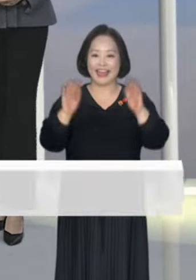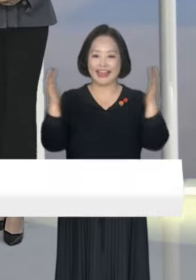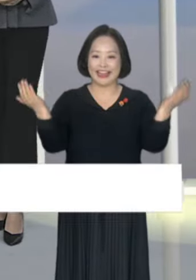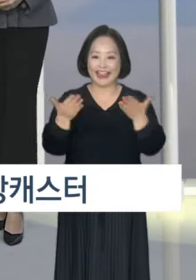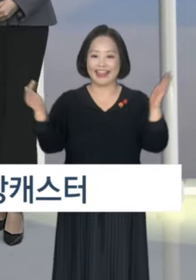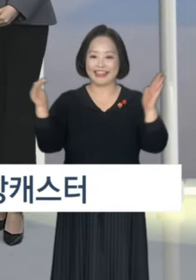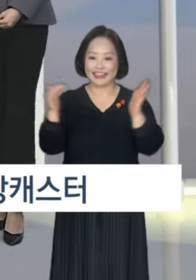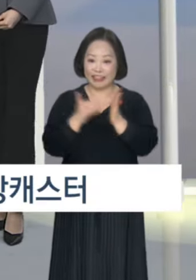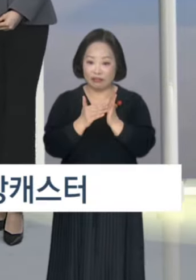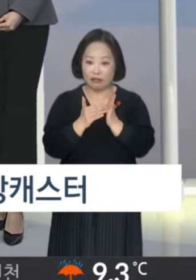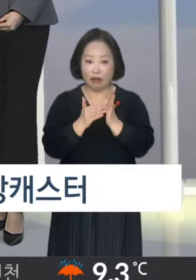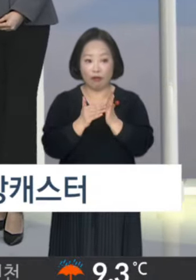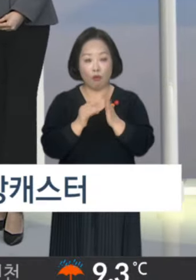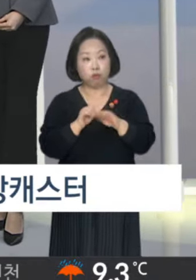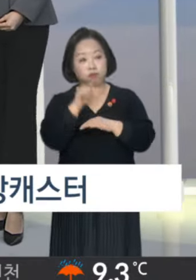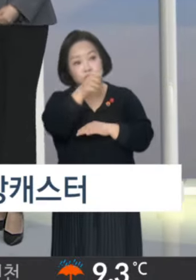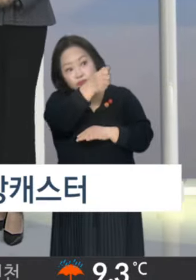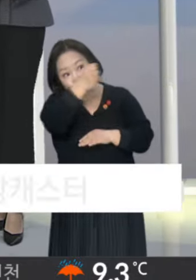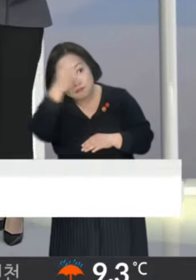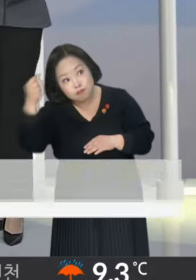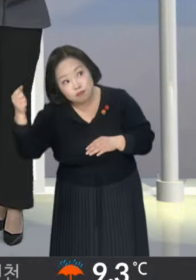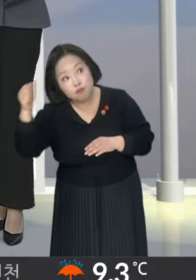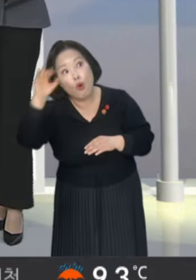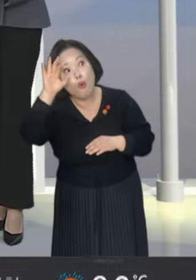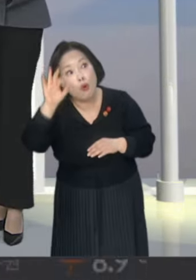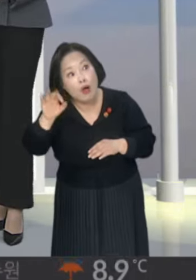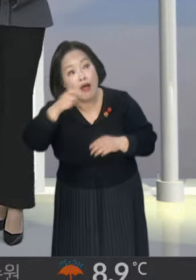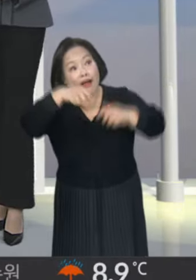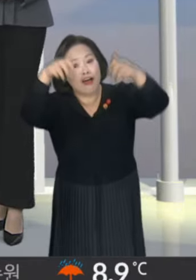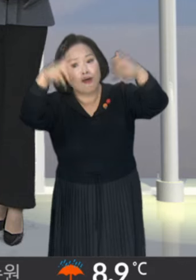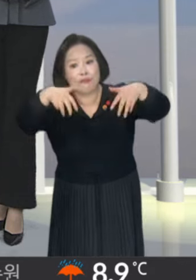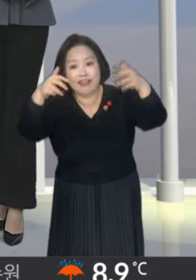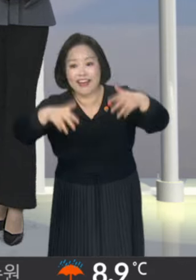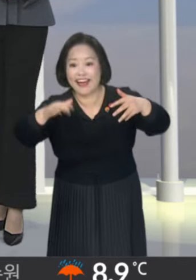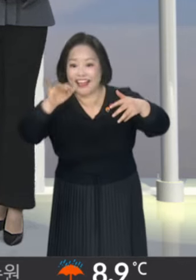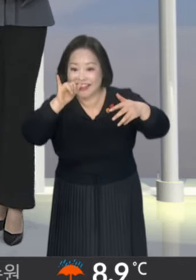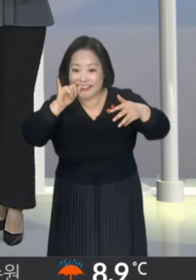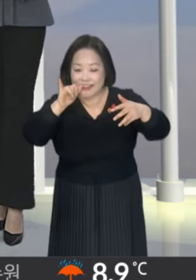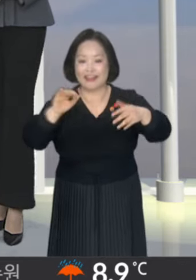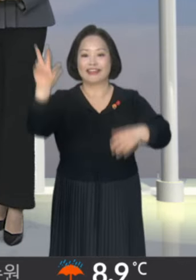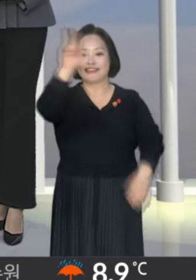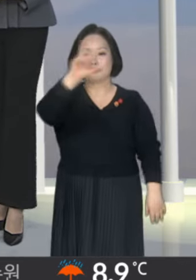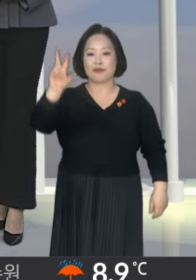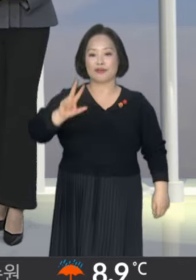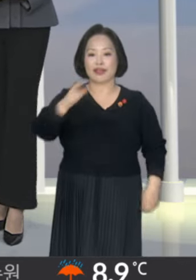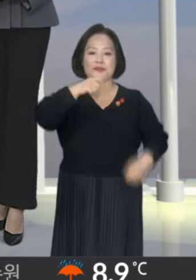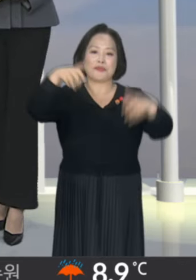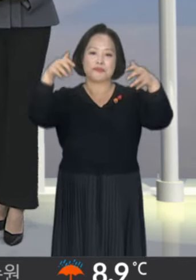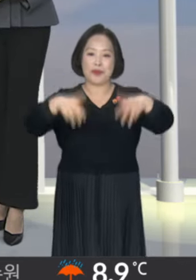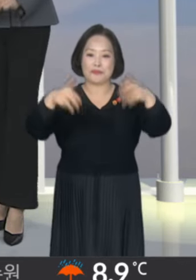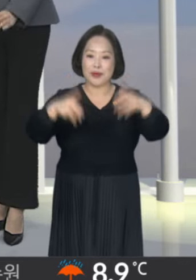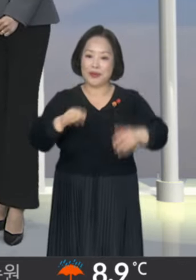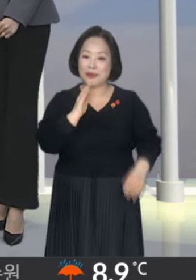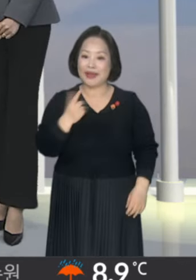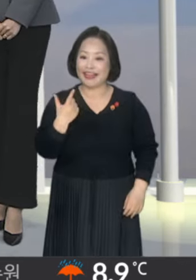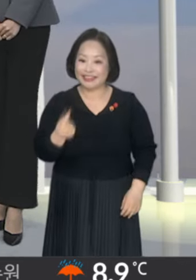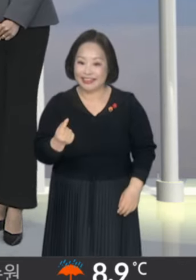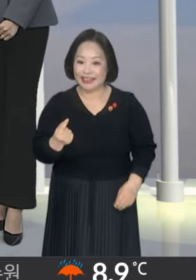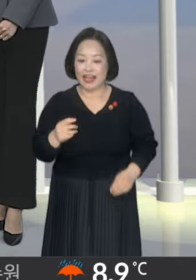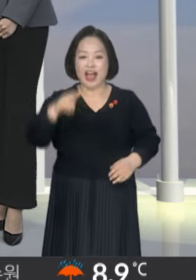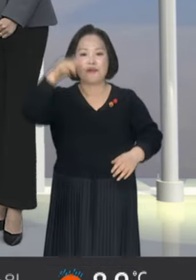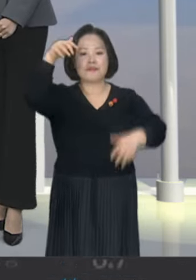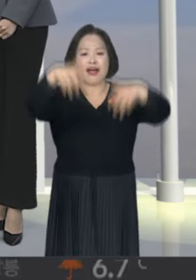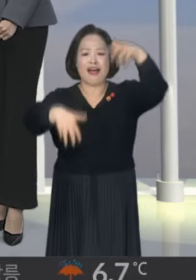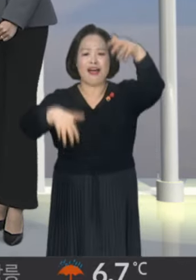퇴근길을 앞두고 비가 오는 곳들이 많아지더니 현재 전국 대다수 지역이 비구름의 영향을 받고 있습니다. 대체로